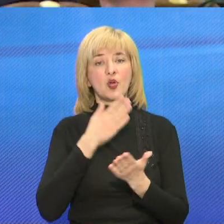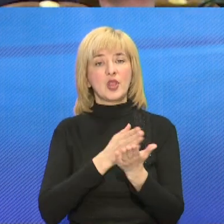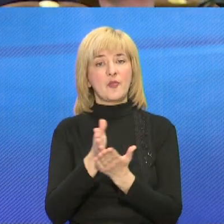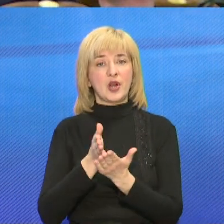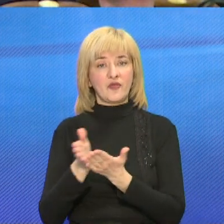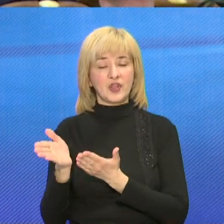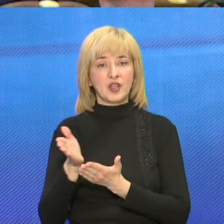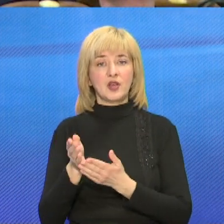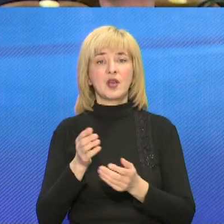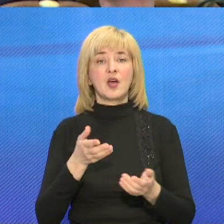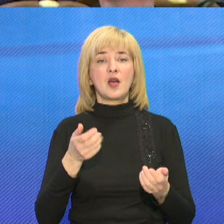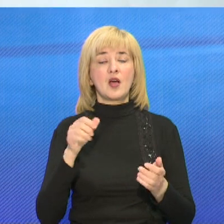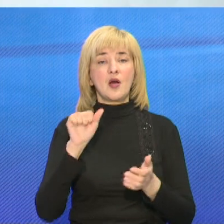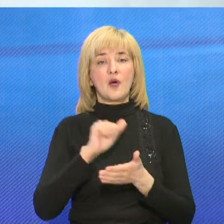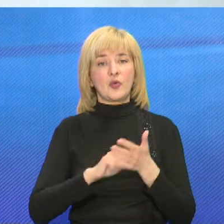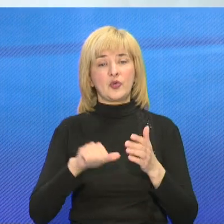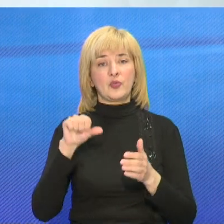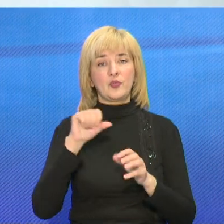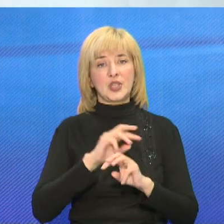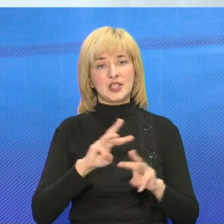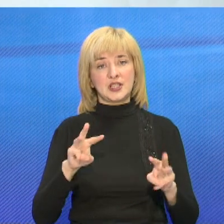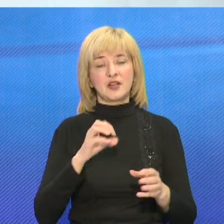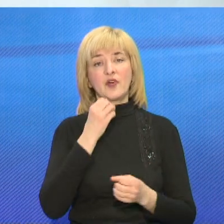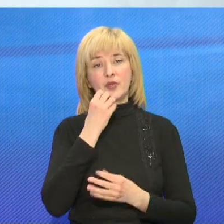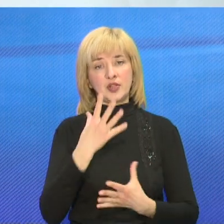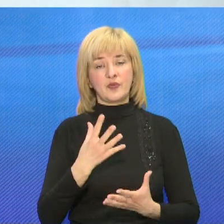представника профильного министерства становчая. Ну,